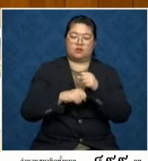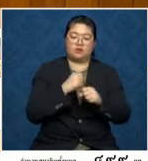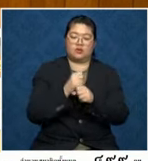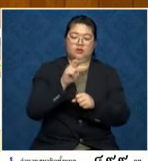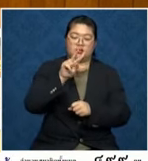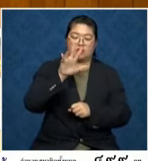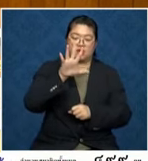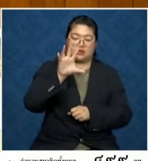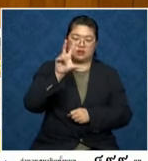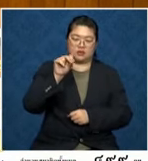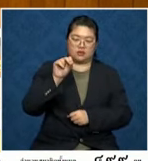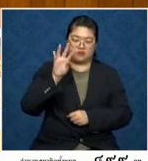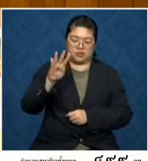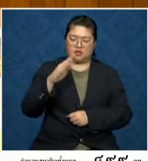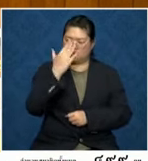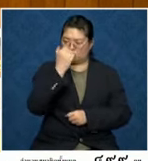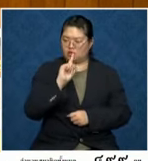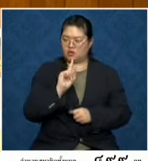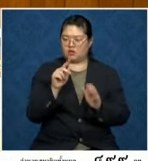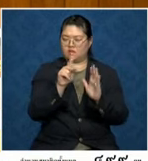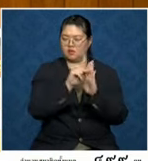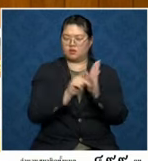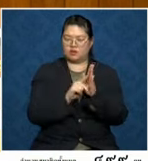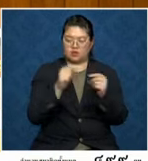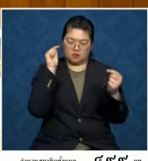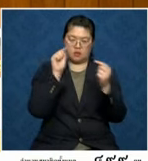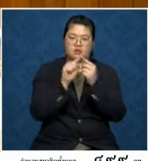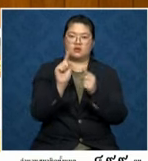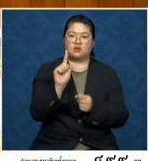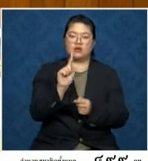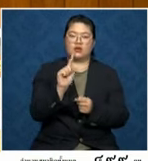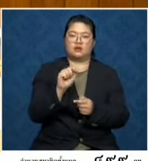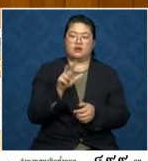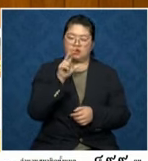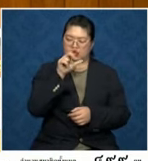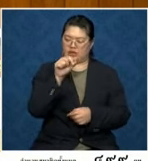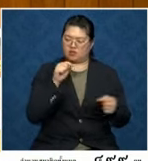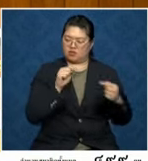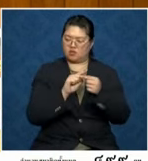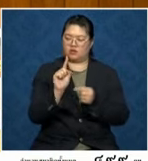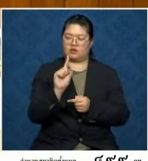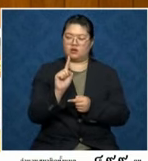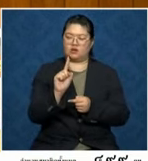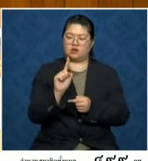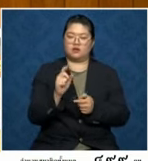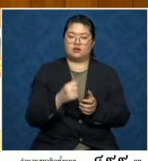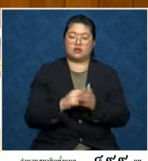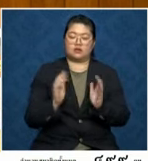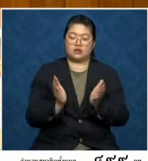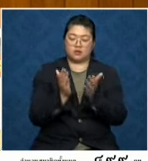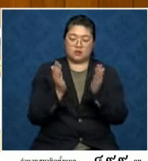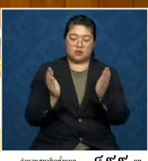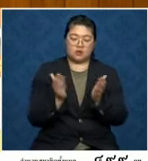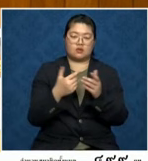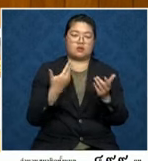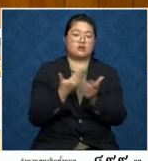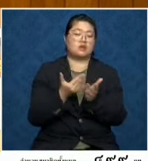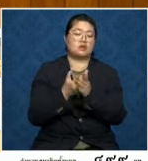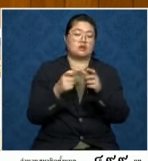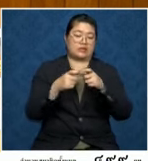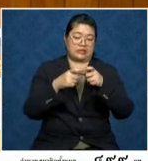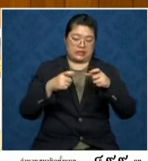2534เนื่องจากกฎหมายดังกล่าวมีวัตถุประสงค์หลักเดิมในการส่งเสริมให้ใช้เช็คใน